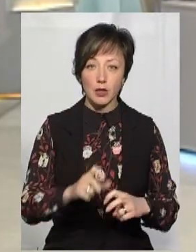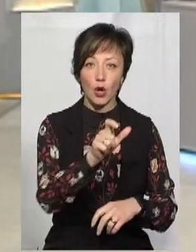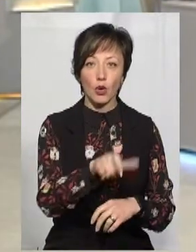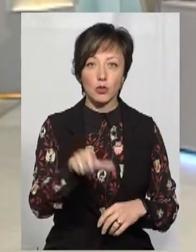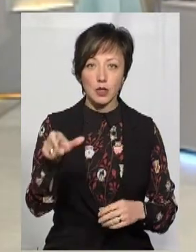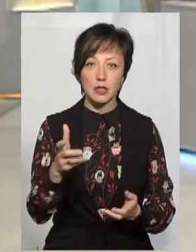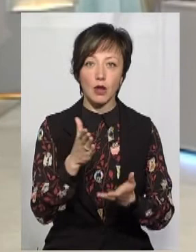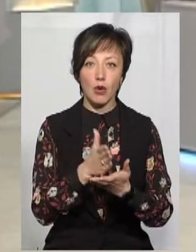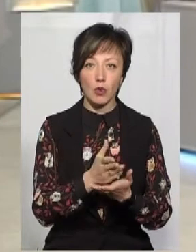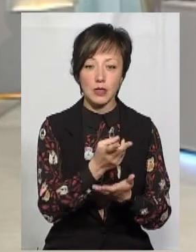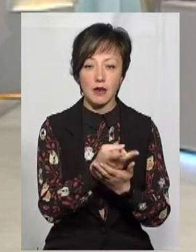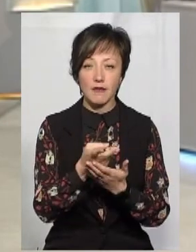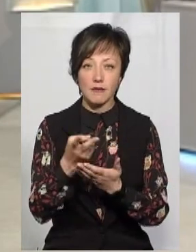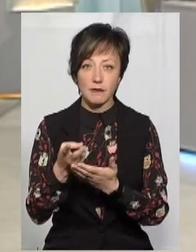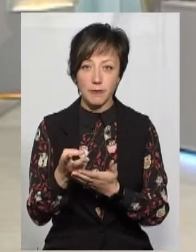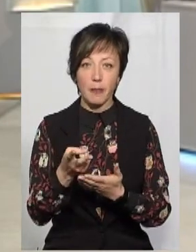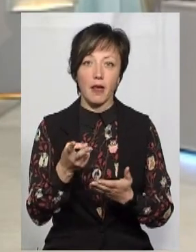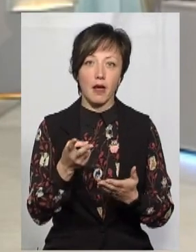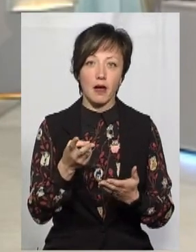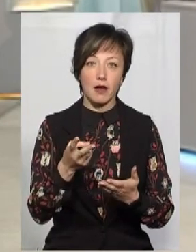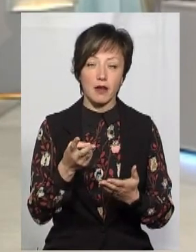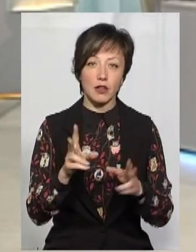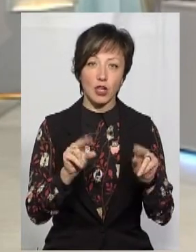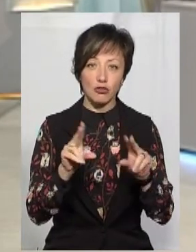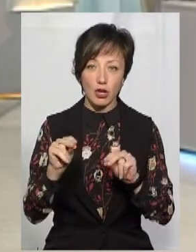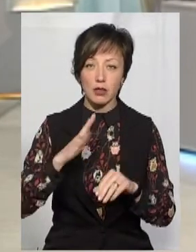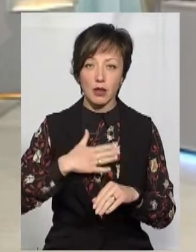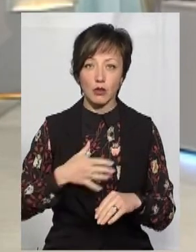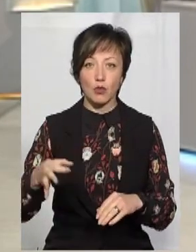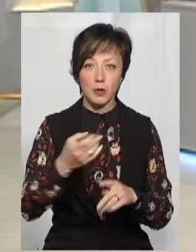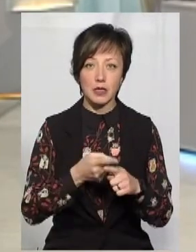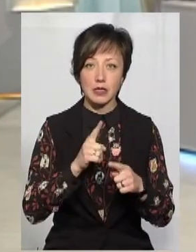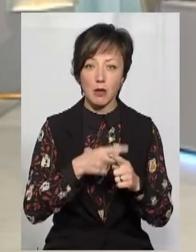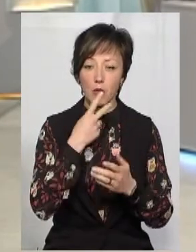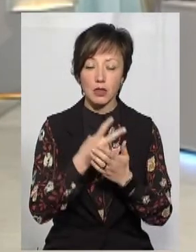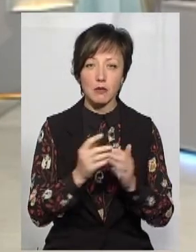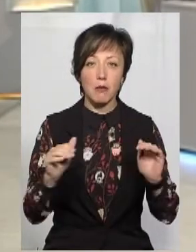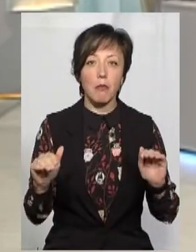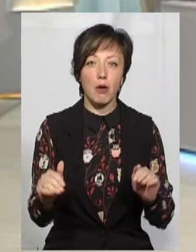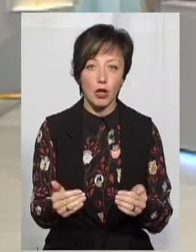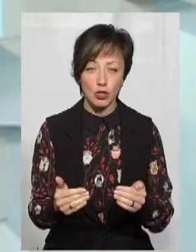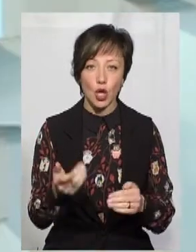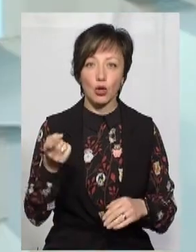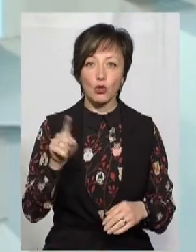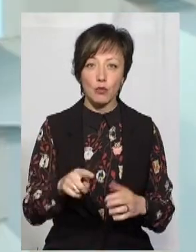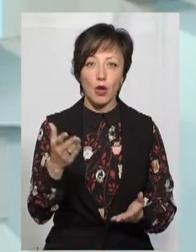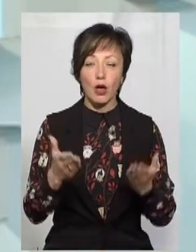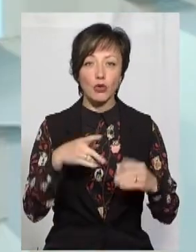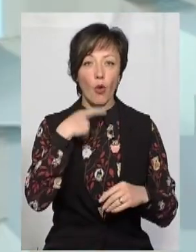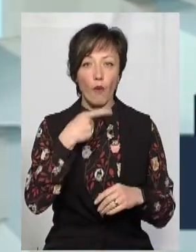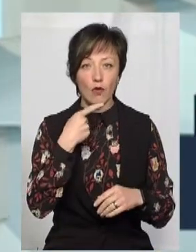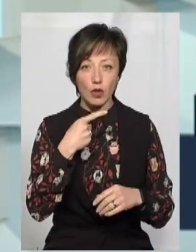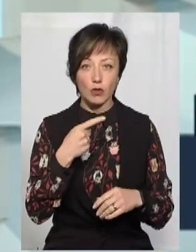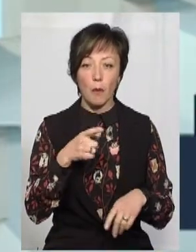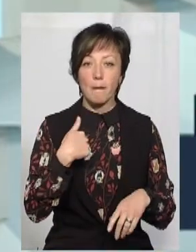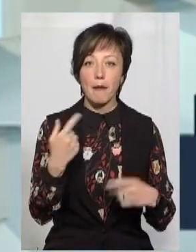які знаходяться в стаціонарі, і, на щастя, на території нашої області цей показник також в рази менший. Тому, якщо говорити про те, що ми